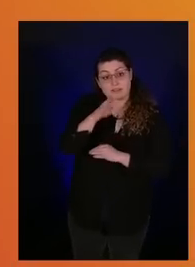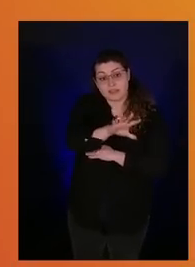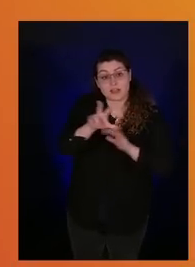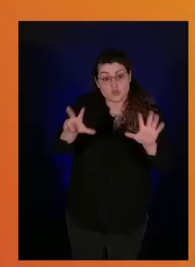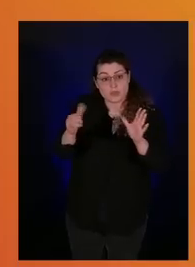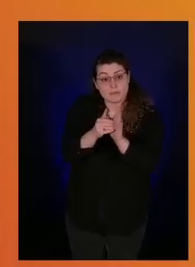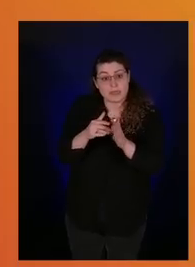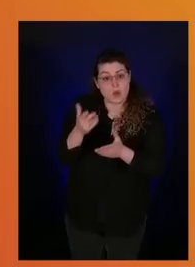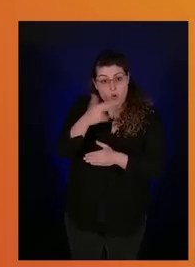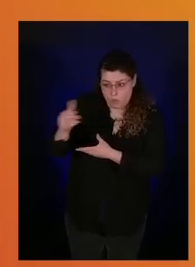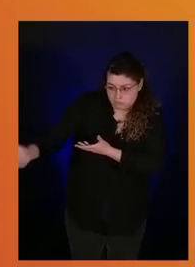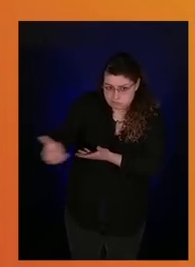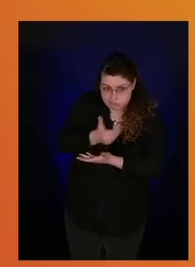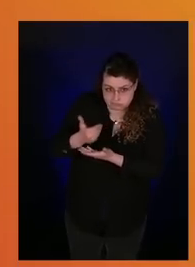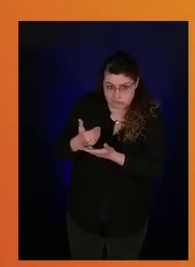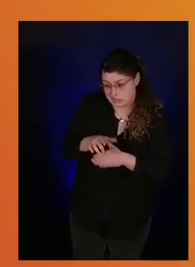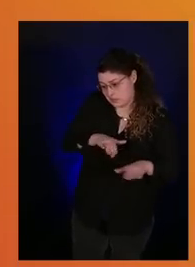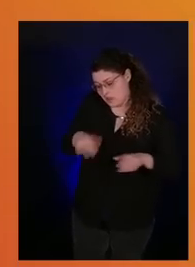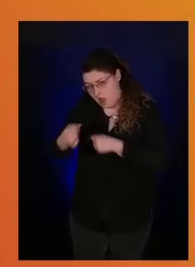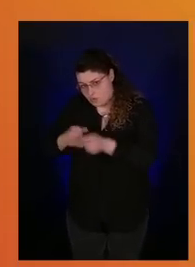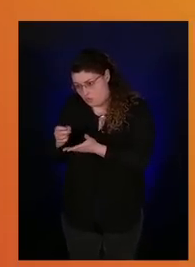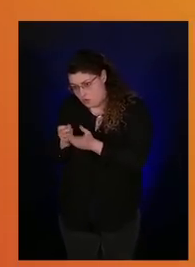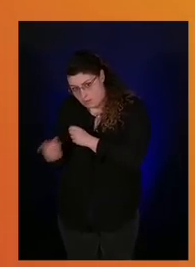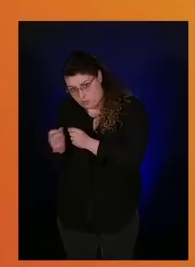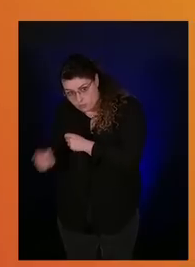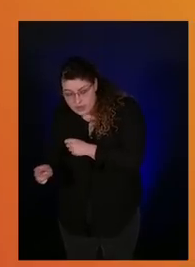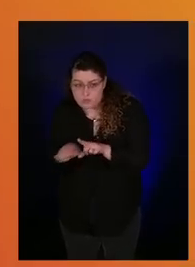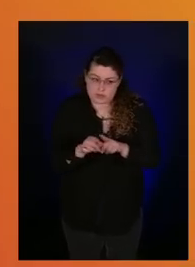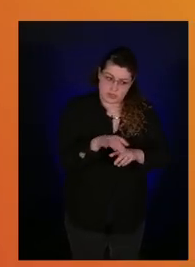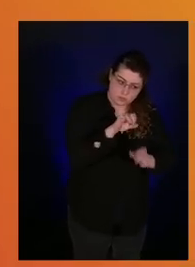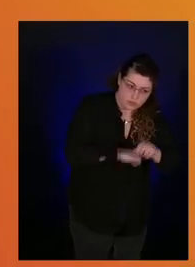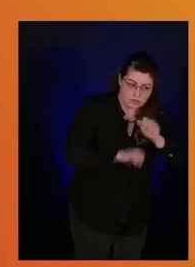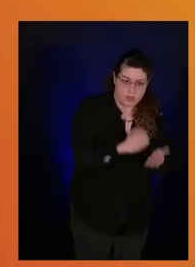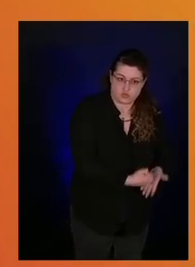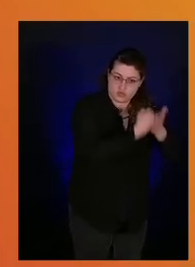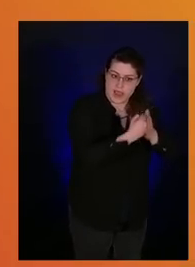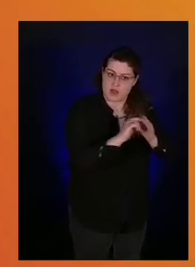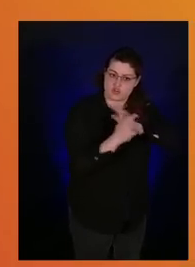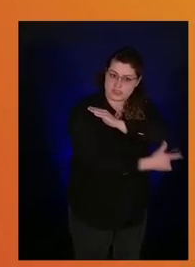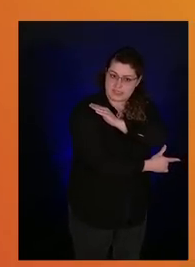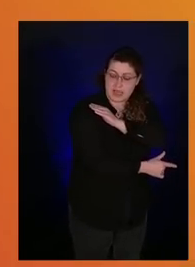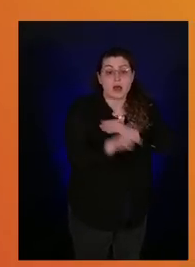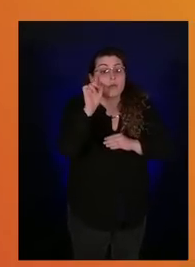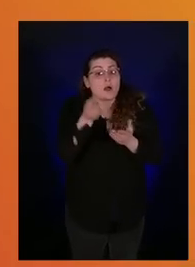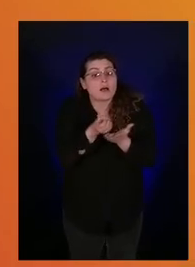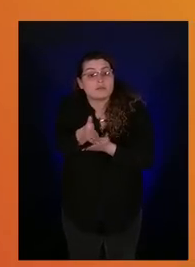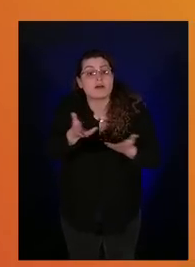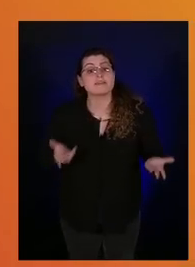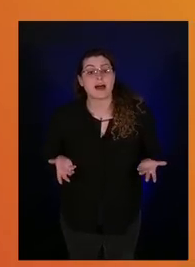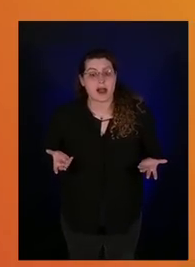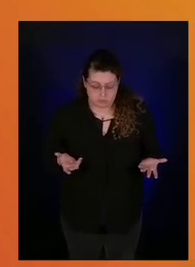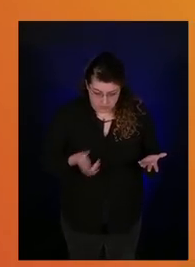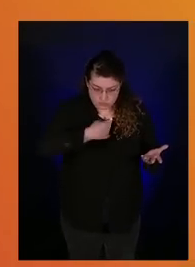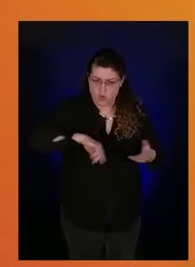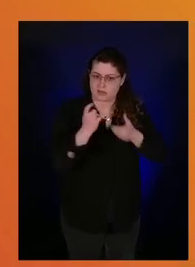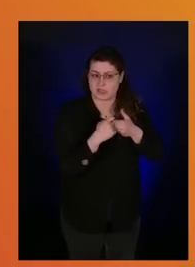train d'indemniser les grévistes. Et on a eu un soutien logistique. Alors pourquoi je vous raconte ça, les camarades? Déjà parce que le syndicat, ils